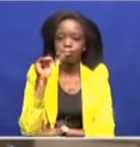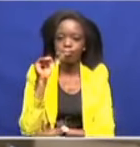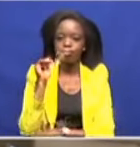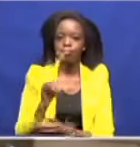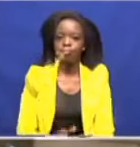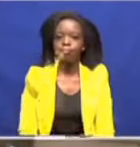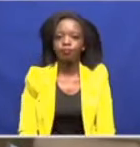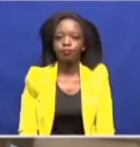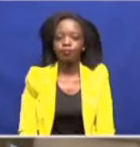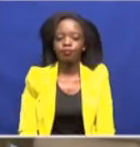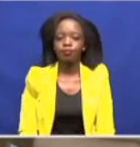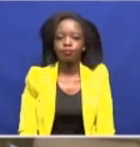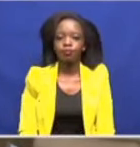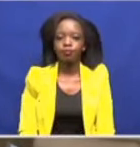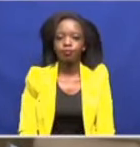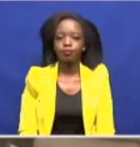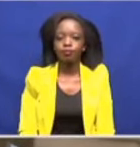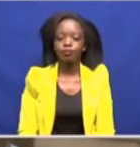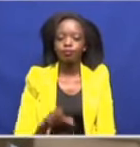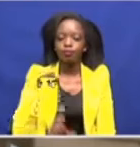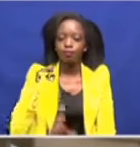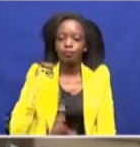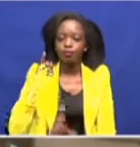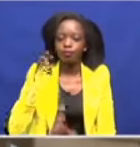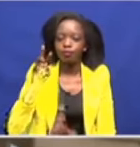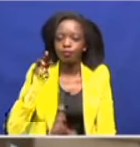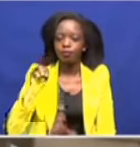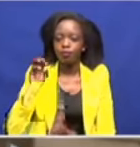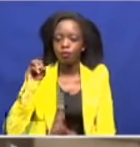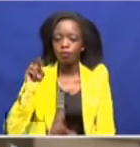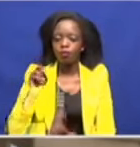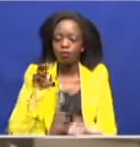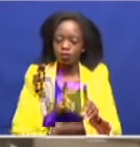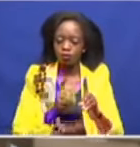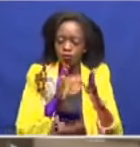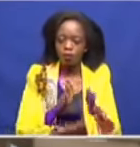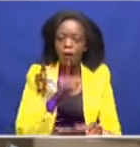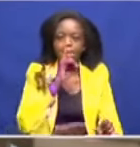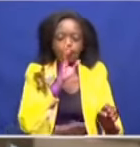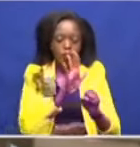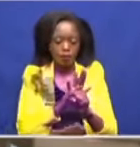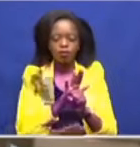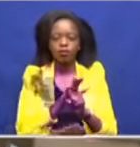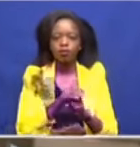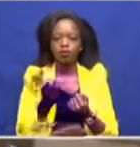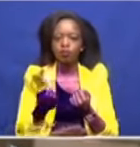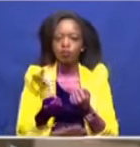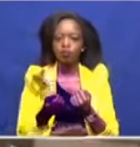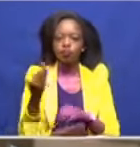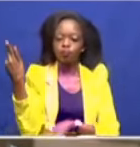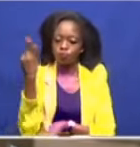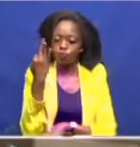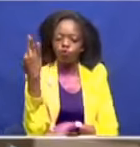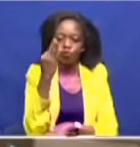Bwana tuwakuomba utusikie. Petro na mitume waliagiziwa kueneza imani kati